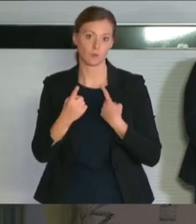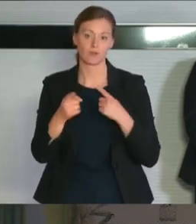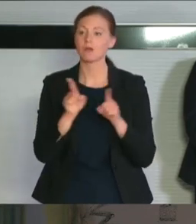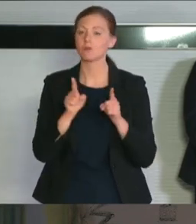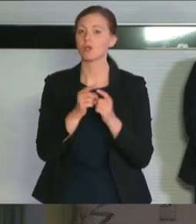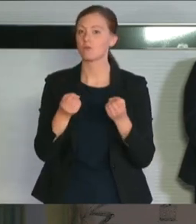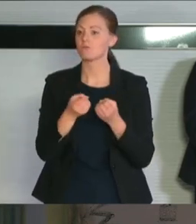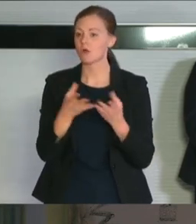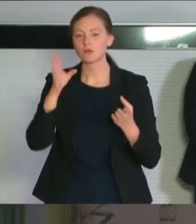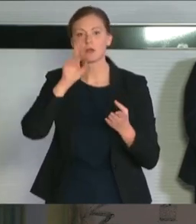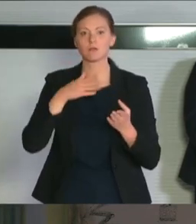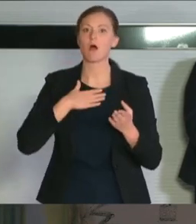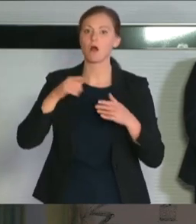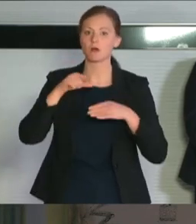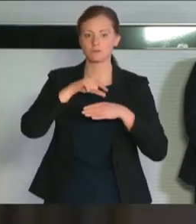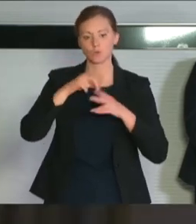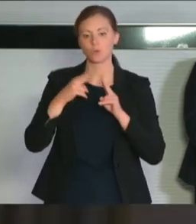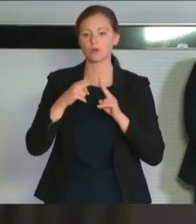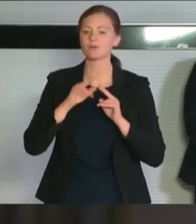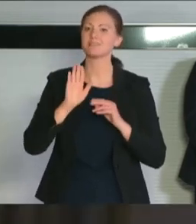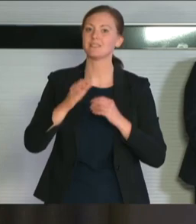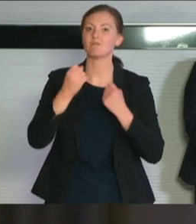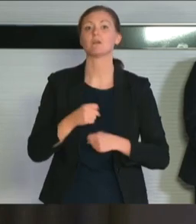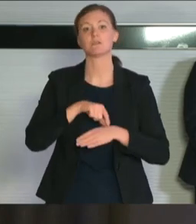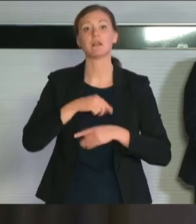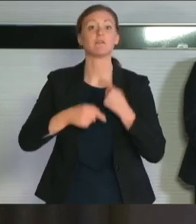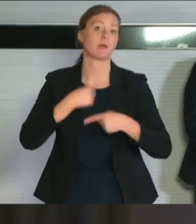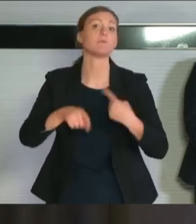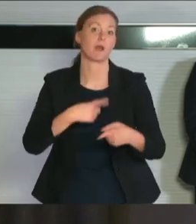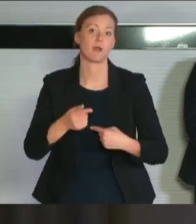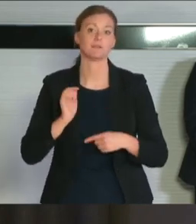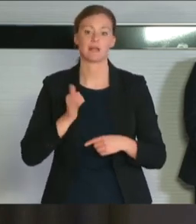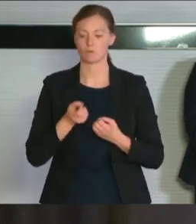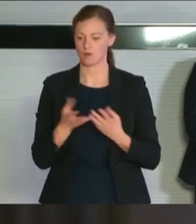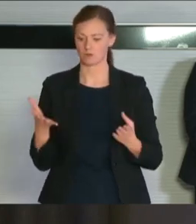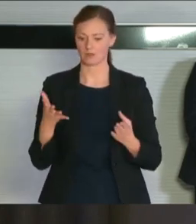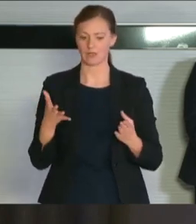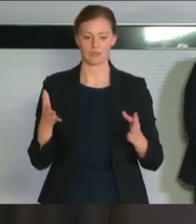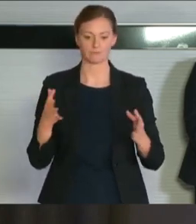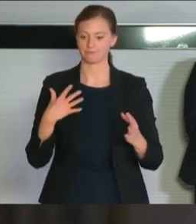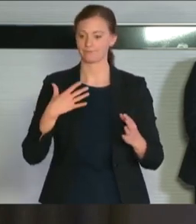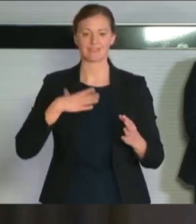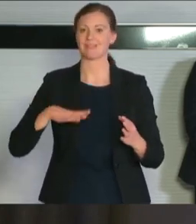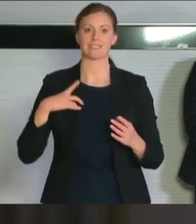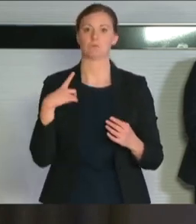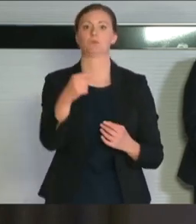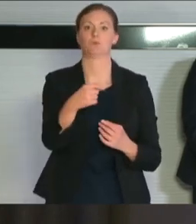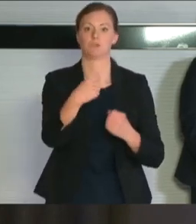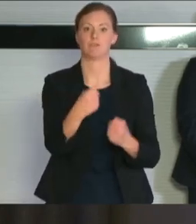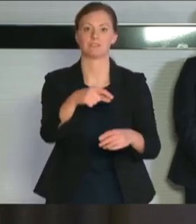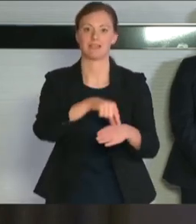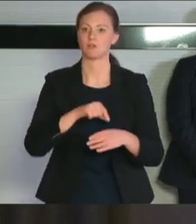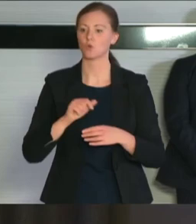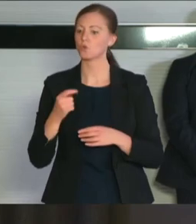mange fortsatt kan ha kontakt med, blant annet fastlegen sin. Selv om mange i dag ikke vil gå til fastlegekontoret, noen skal jo ikke gjøre det